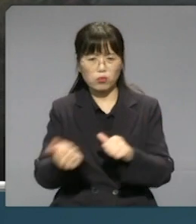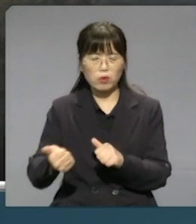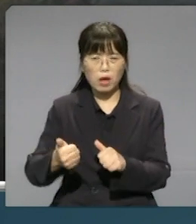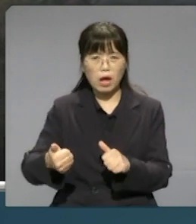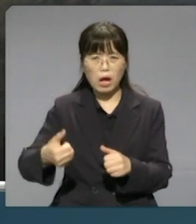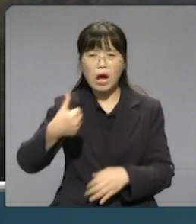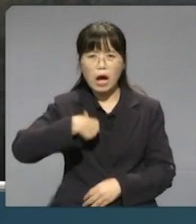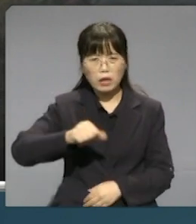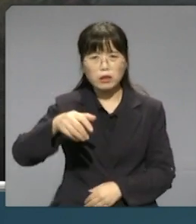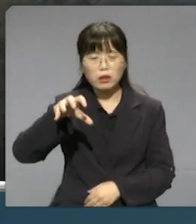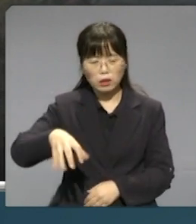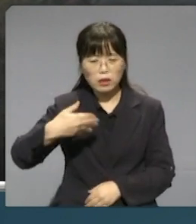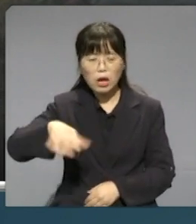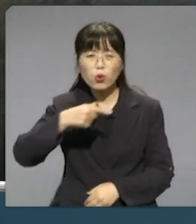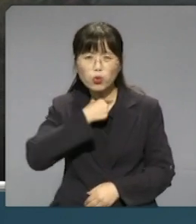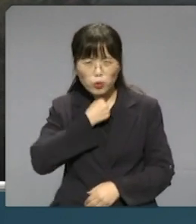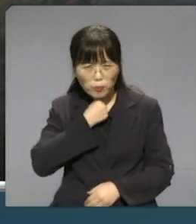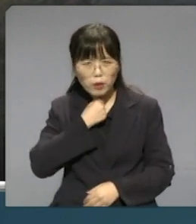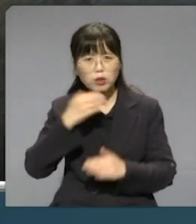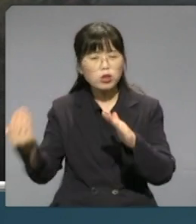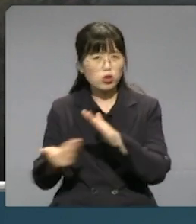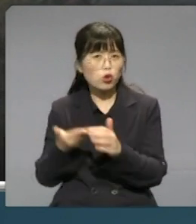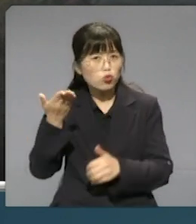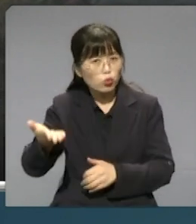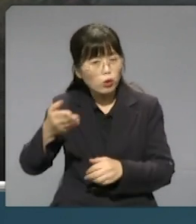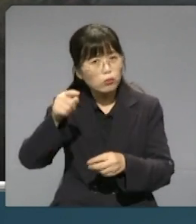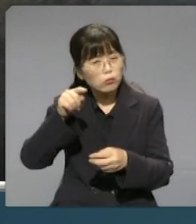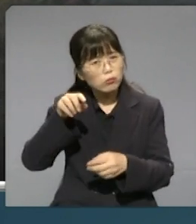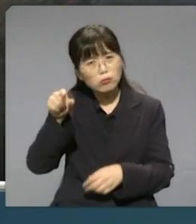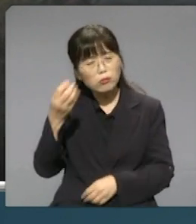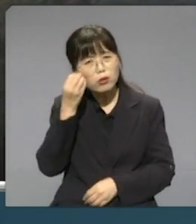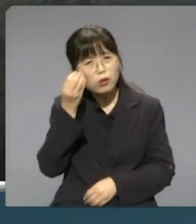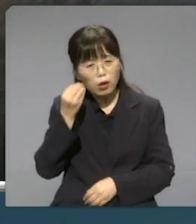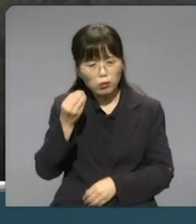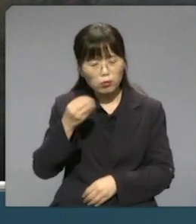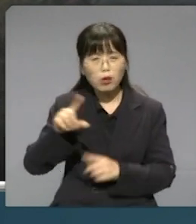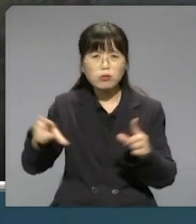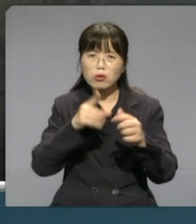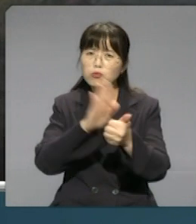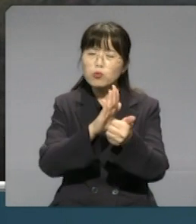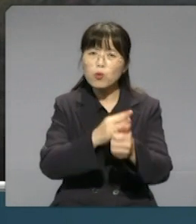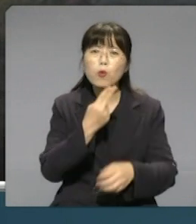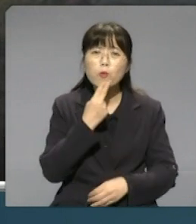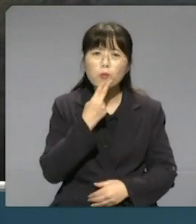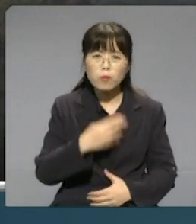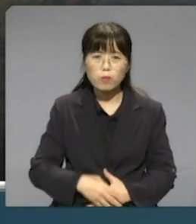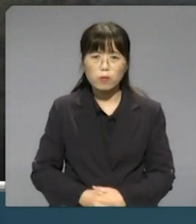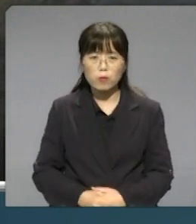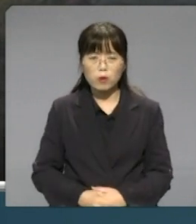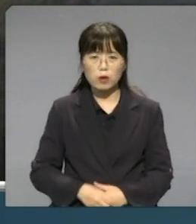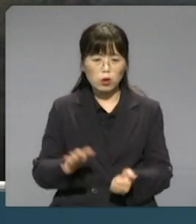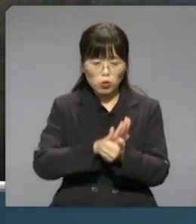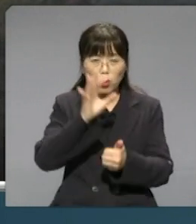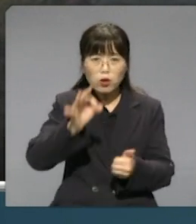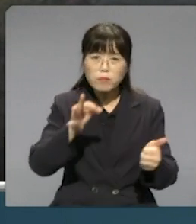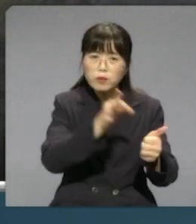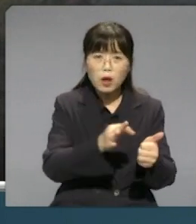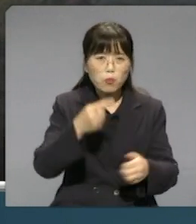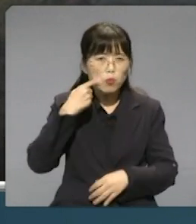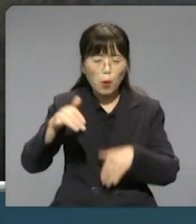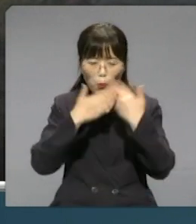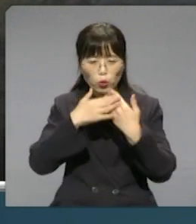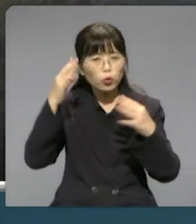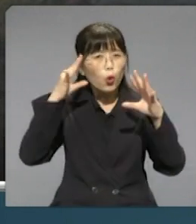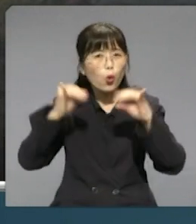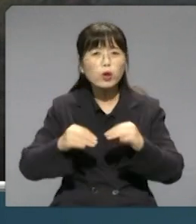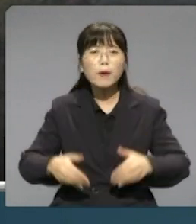아들 곁으로 가고 싶다는 어머니 열망이라도 이루어주겠다는 건지 생계 지원이 이루어지지 않고 있습니다. 위로금 지급에 부모 모두의